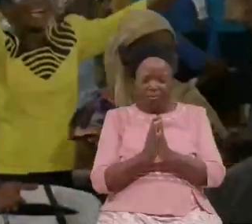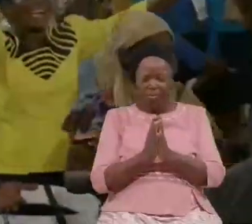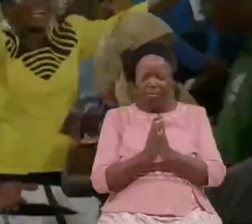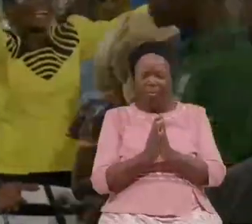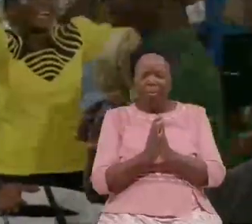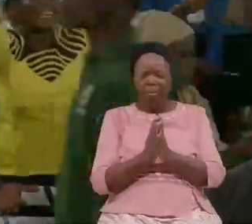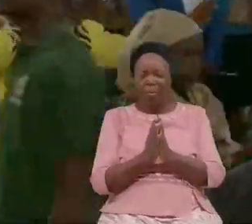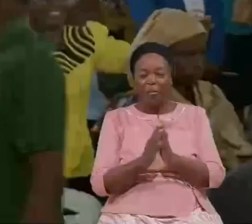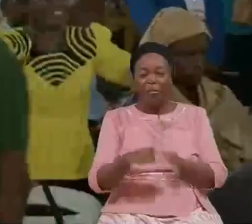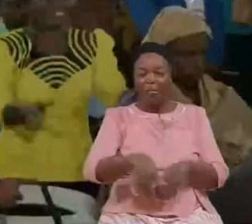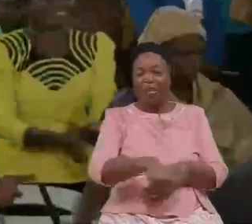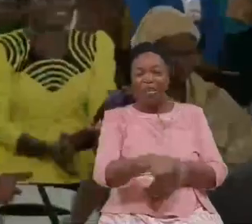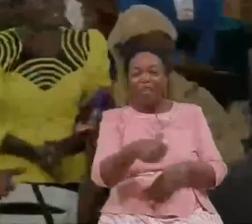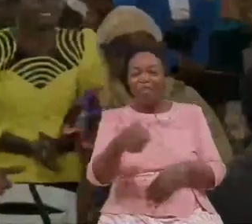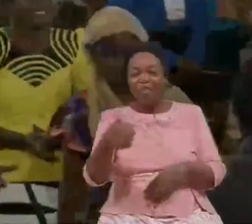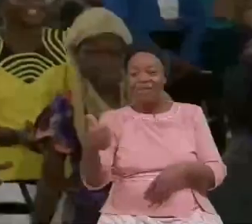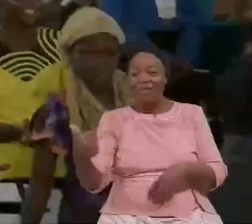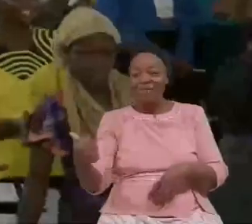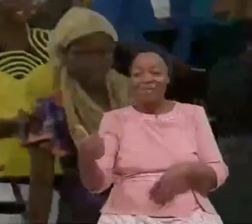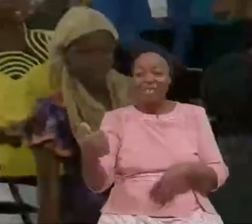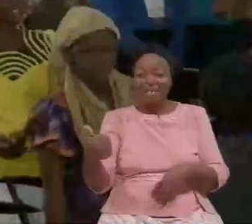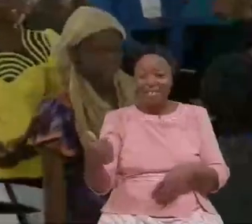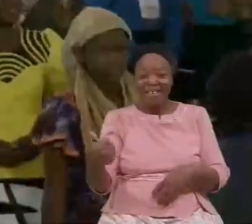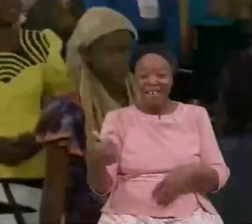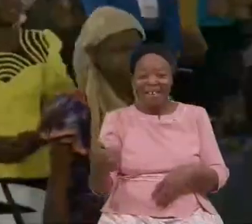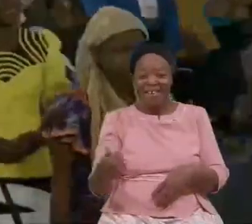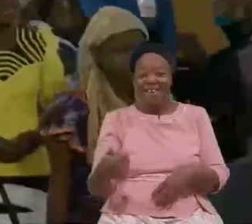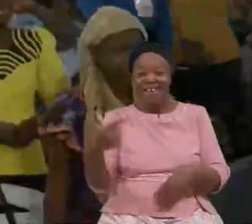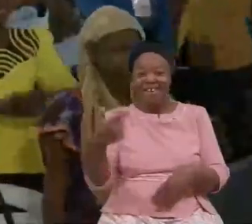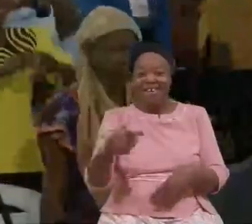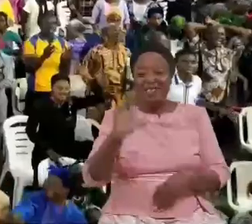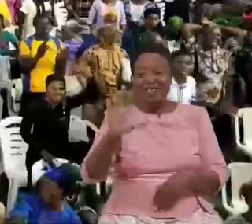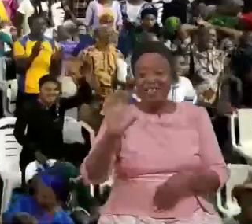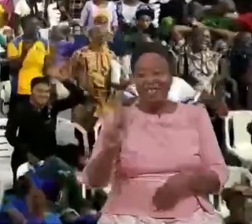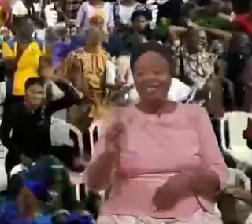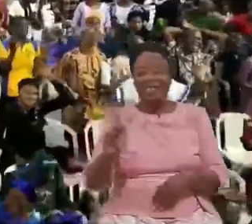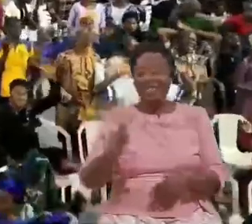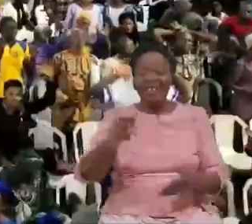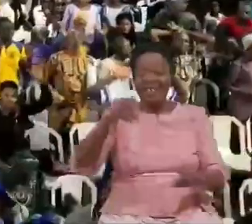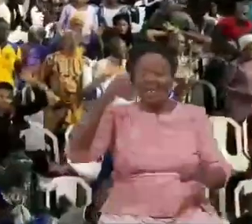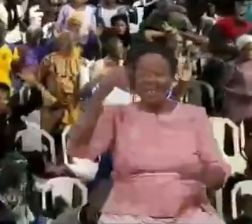un autre amène de lieu alpha